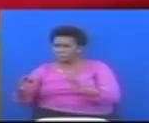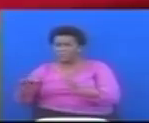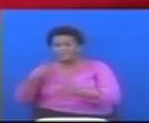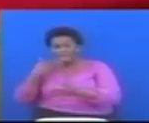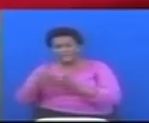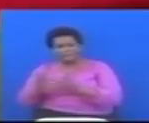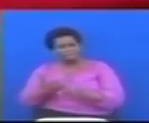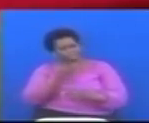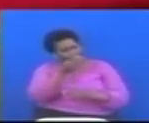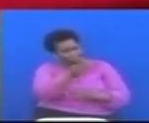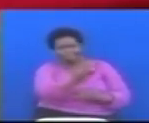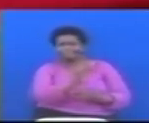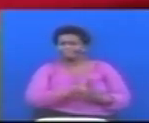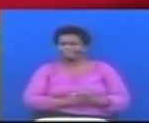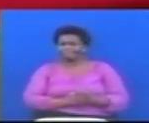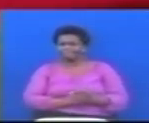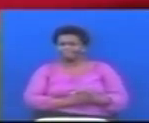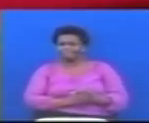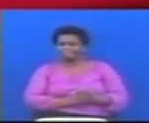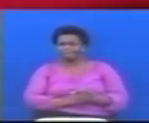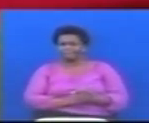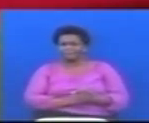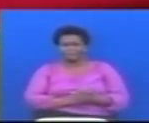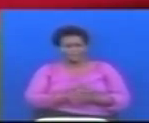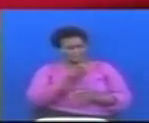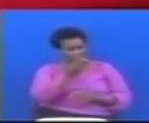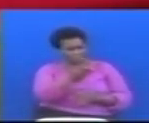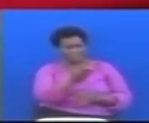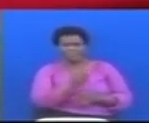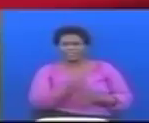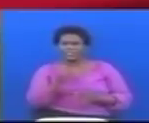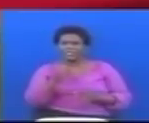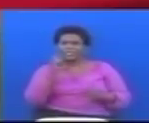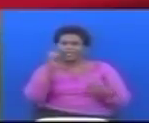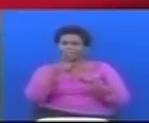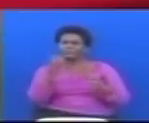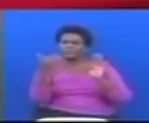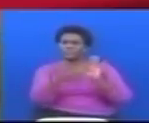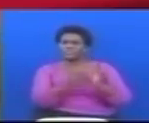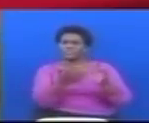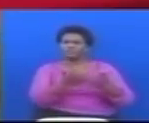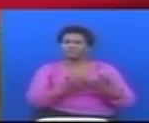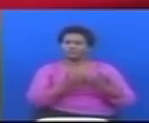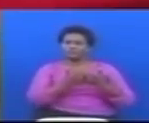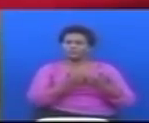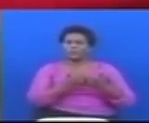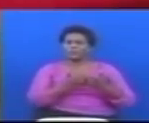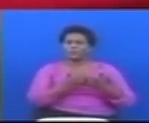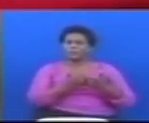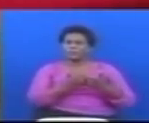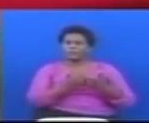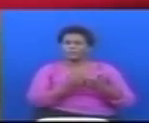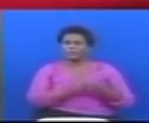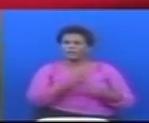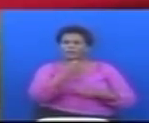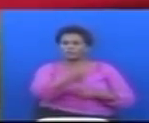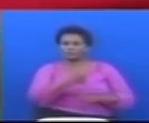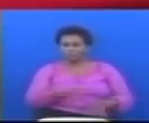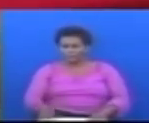watoto majumbani, na badala yake waruhusu mkondo wa sheria kuweze kufika mwisho. Kuhusiana na swala lake la